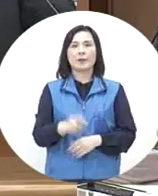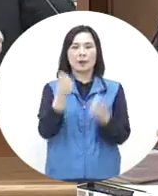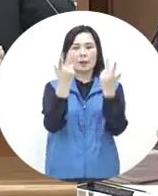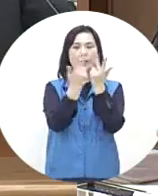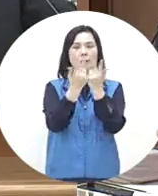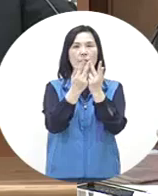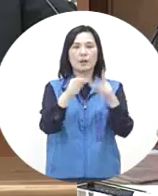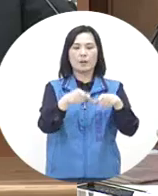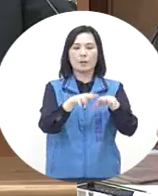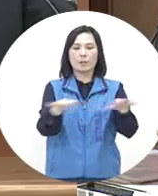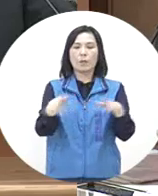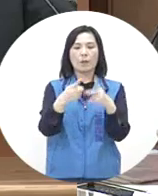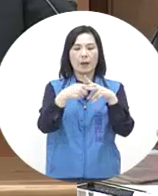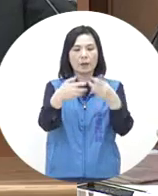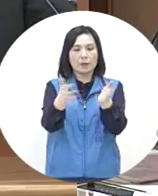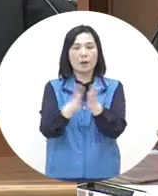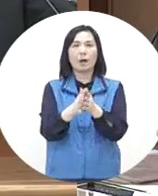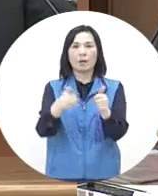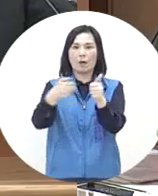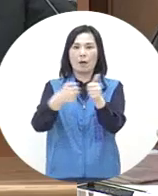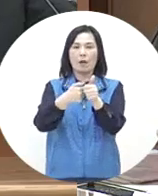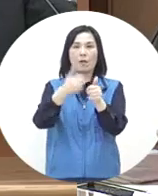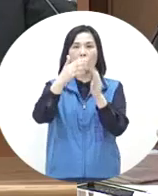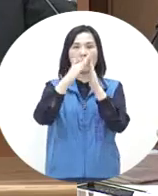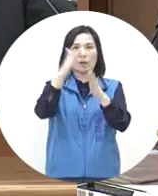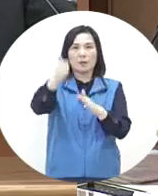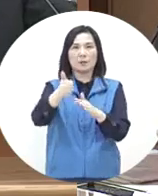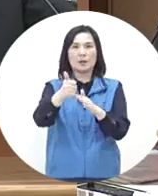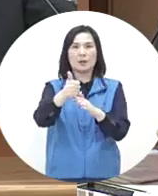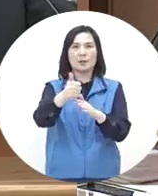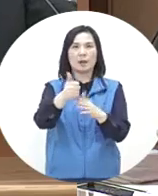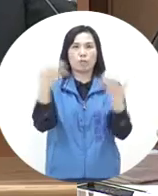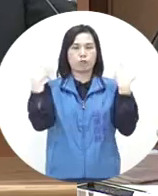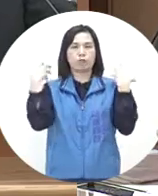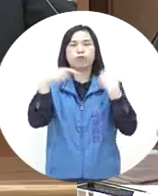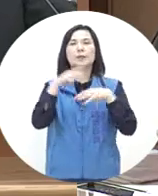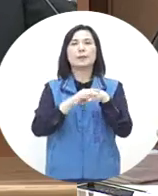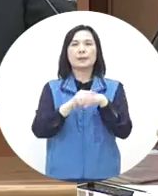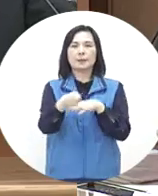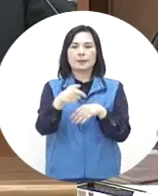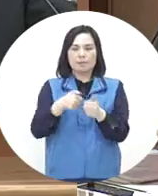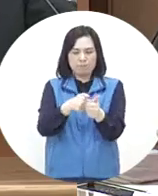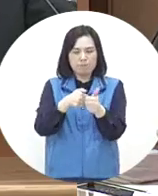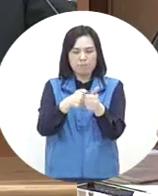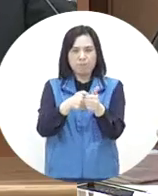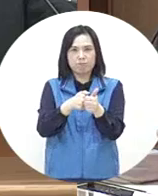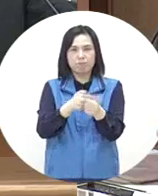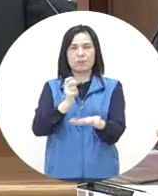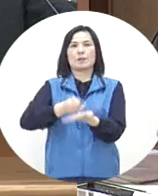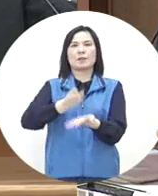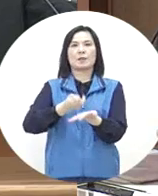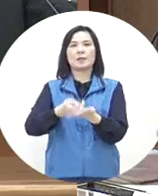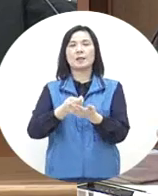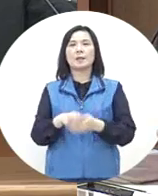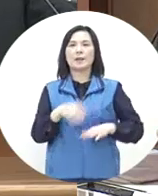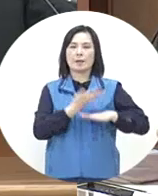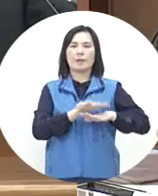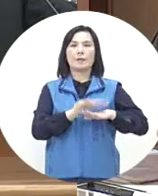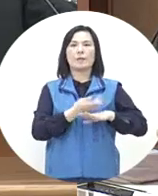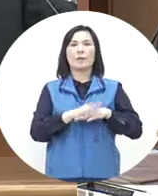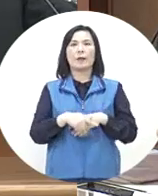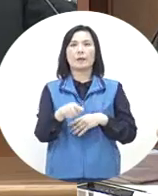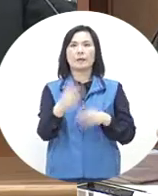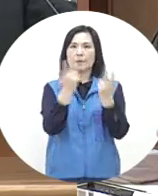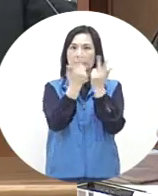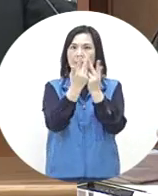长亲自主持哈， 对， 一几年来把人定做掉的啦，所以这您放心，新北市把公安里面我们一定全力以